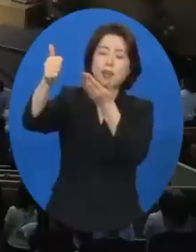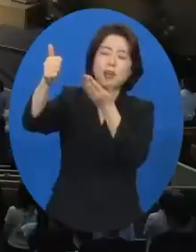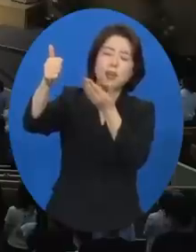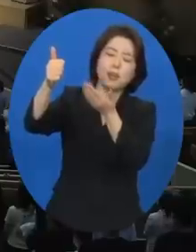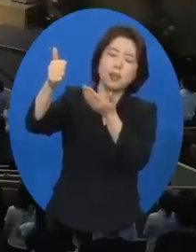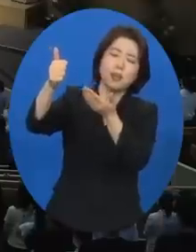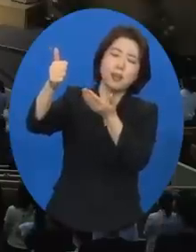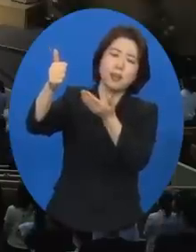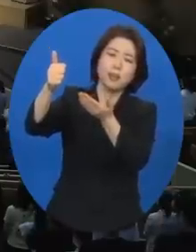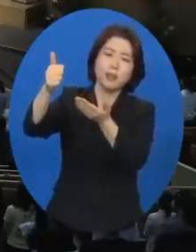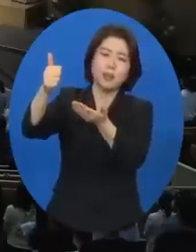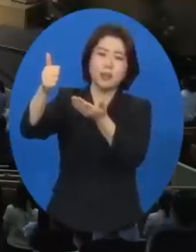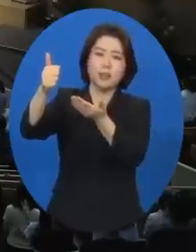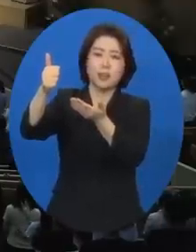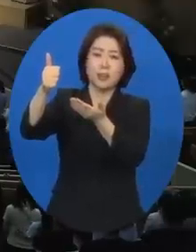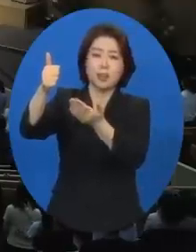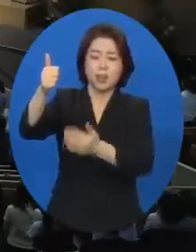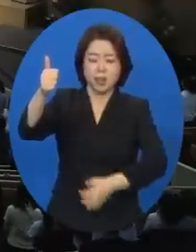we